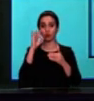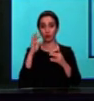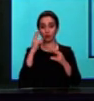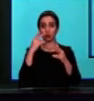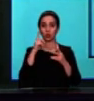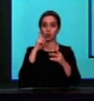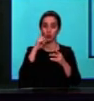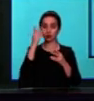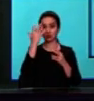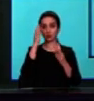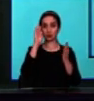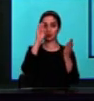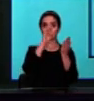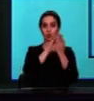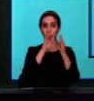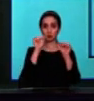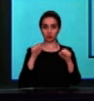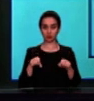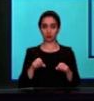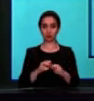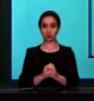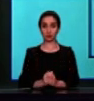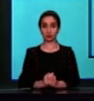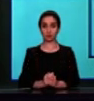rasmni joylashtiramiz.